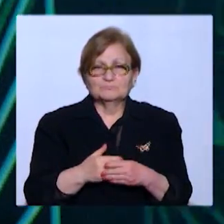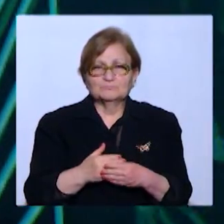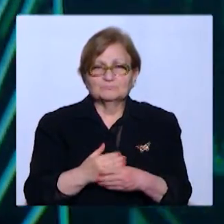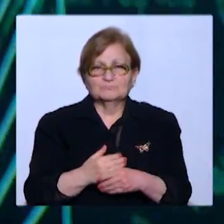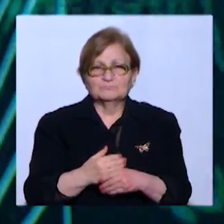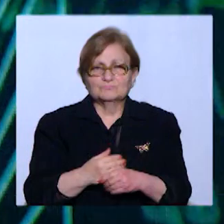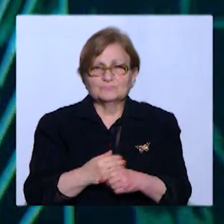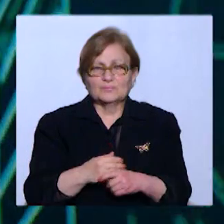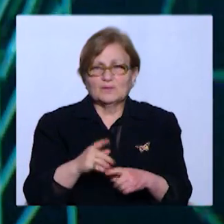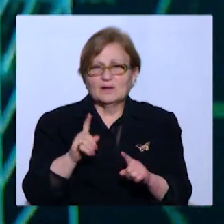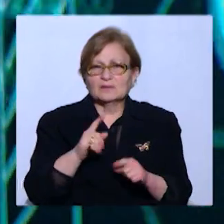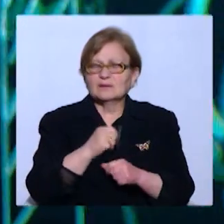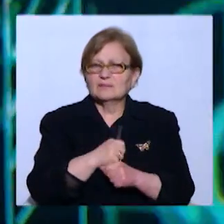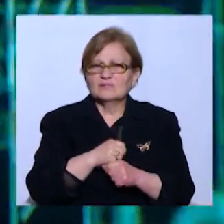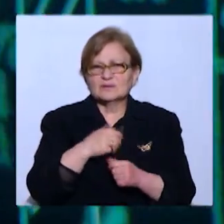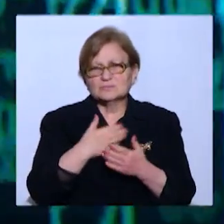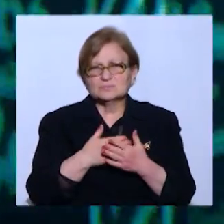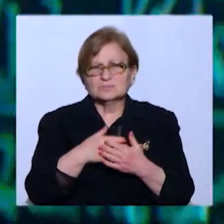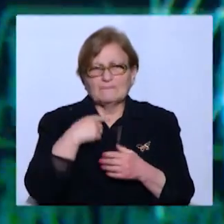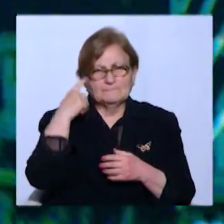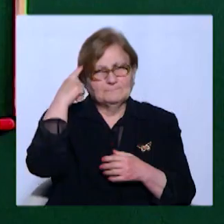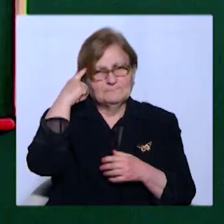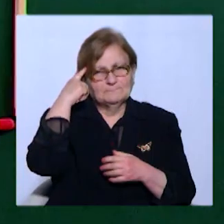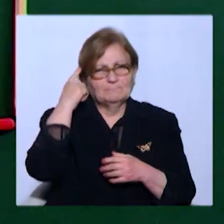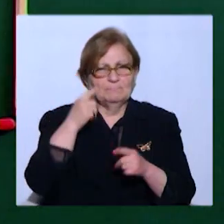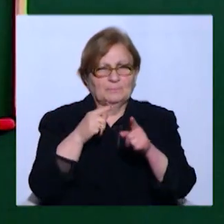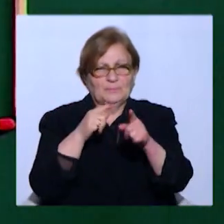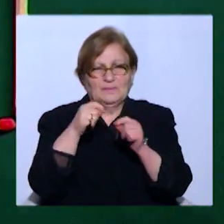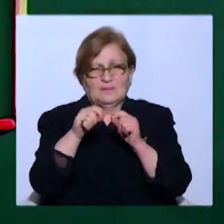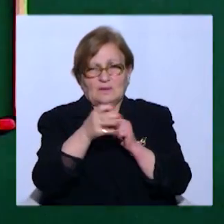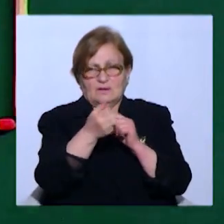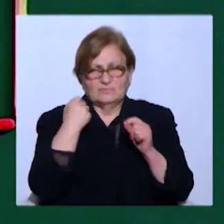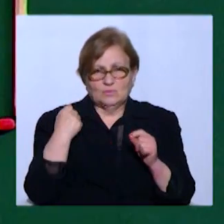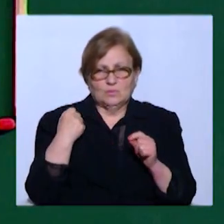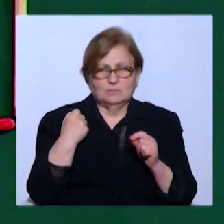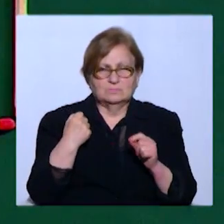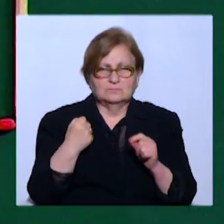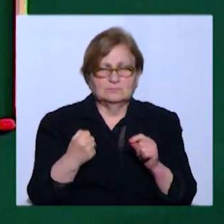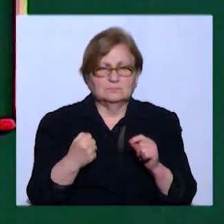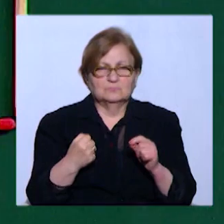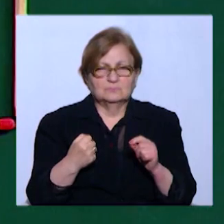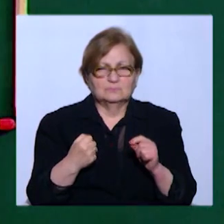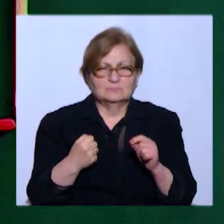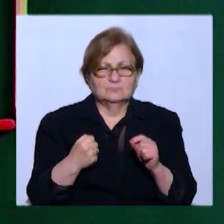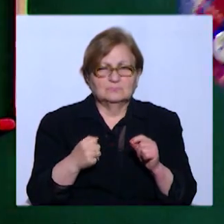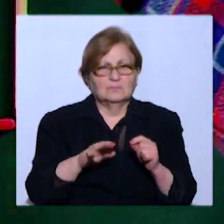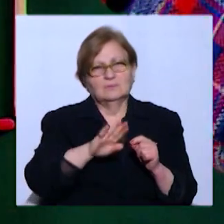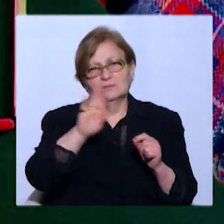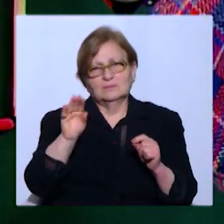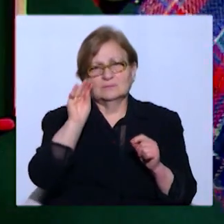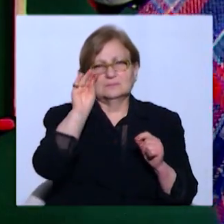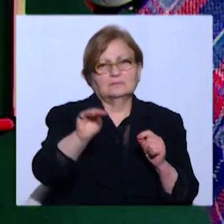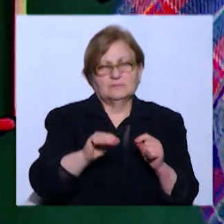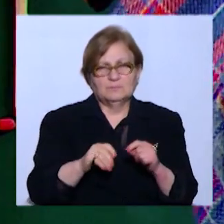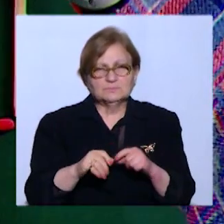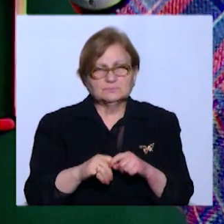მაგალითად რო გავაკეთოთ ასე, ჩვენ ეს ღერი რომ ავიღოთ და აქეთ